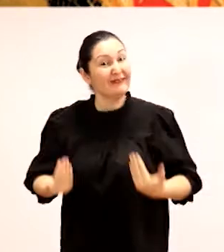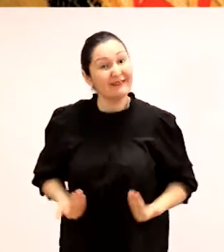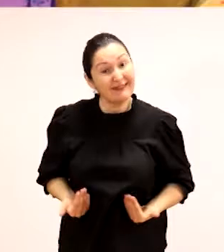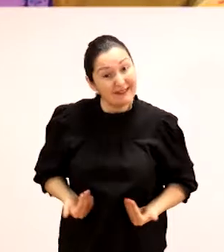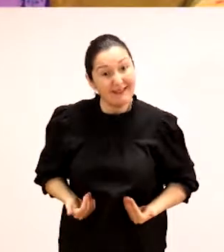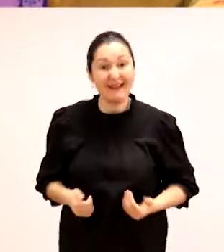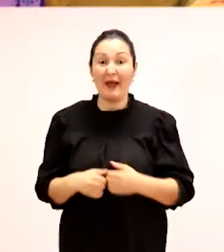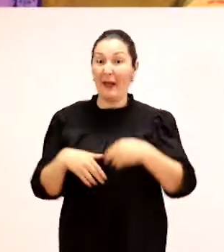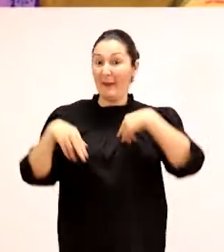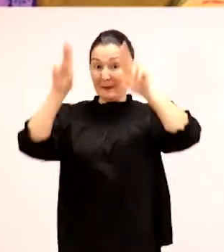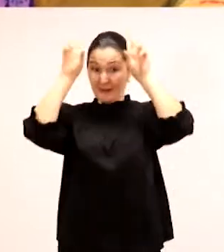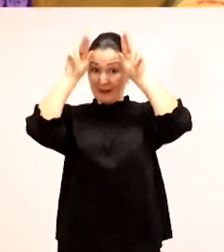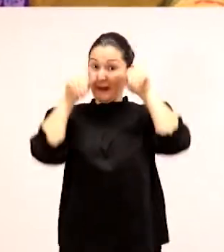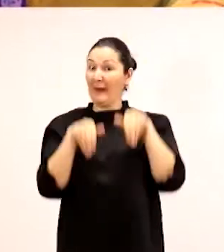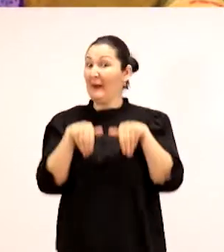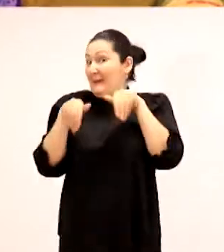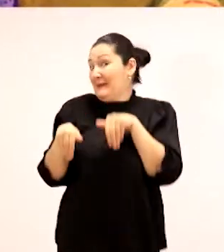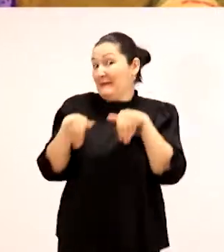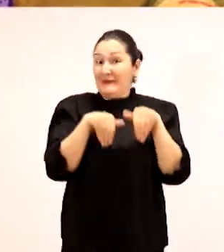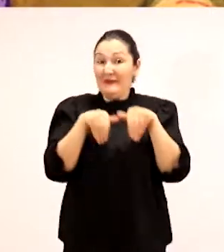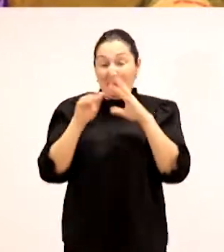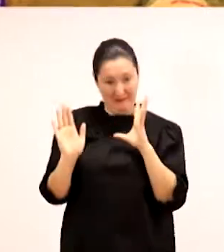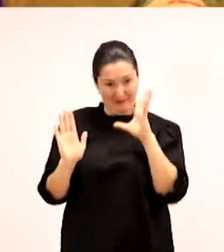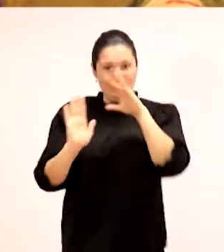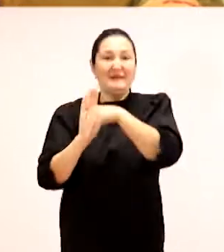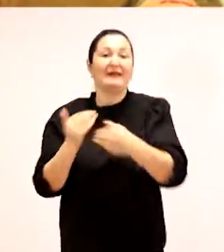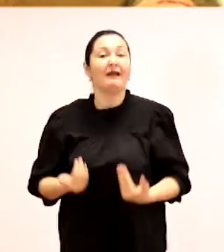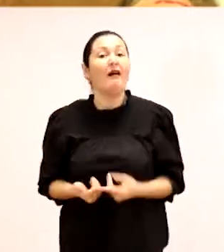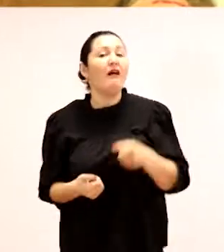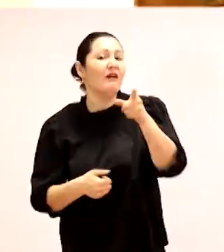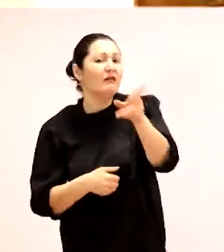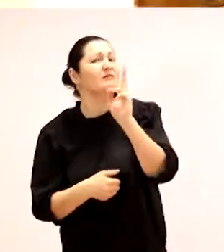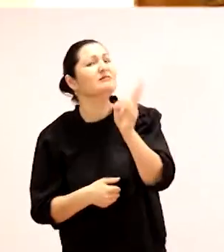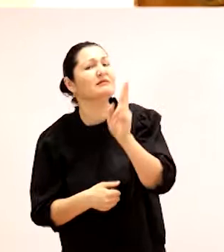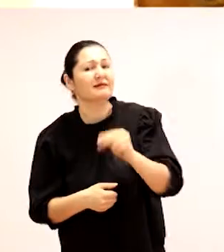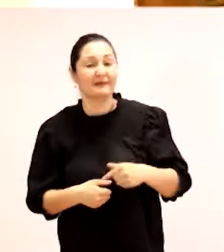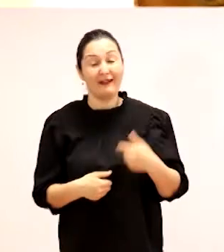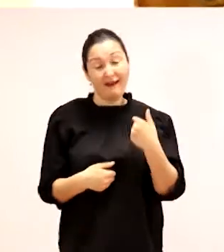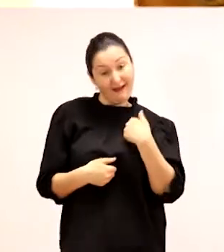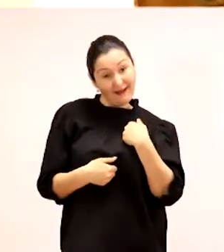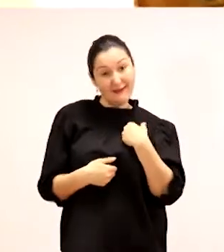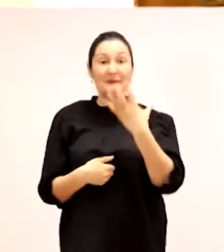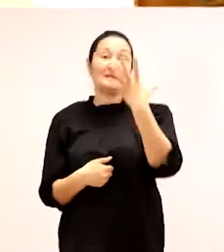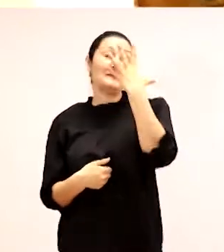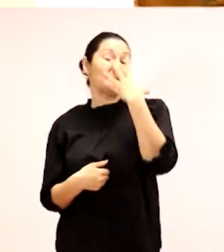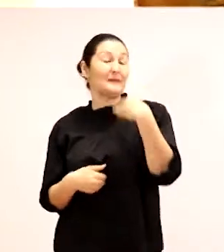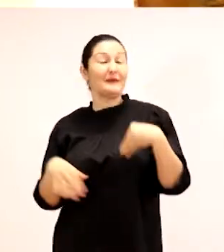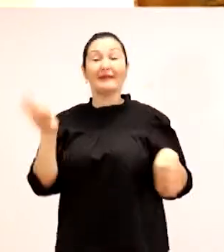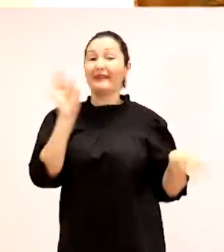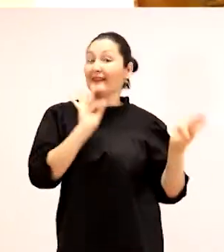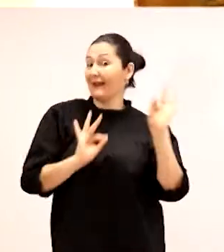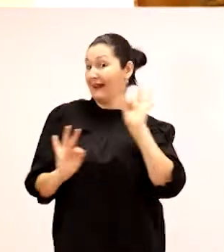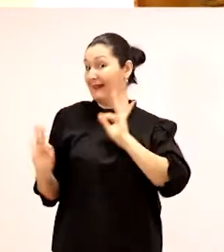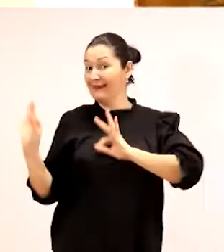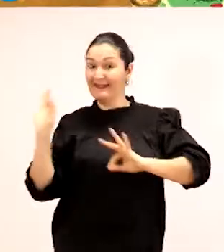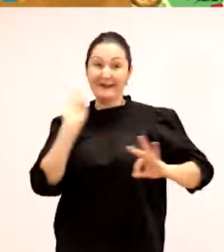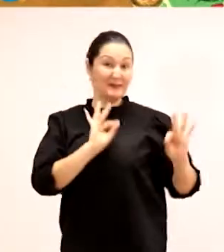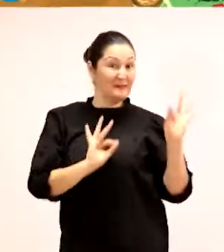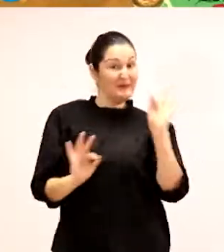лягушка-квакушка». «Я, зайчик-побегайчик, а ты кто?» «А я,